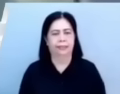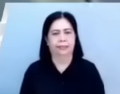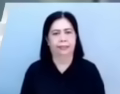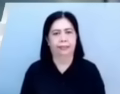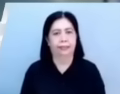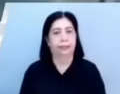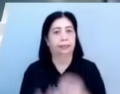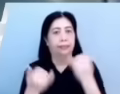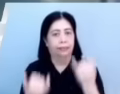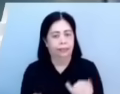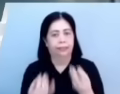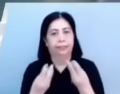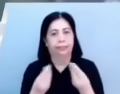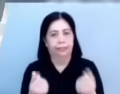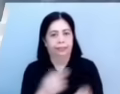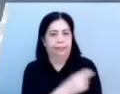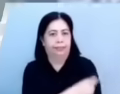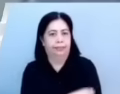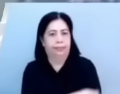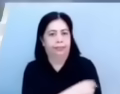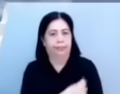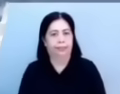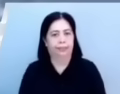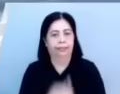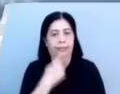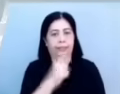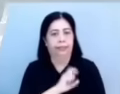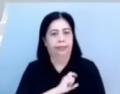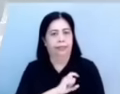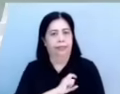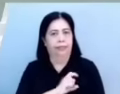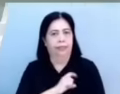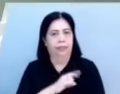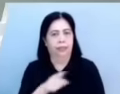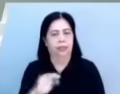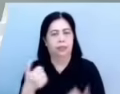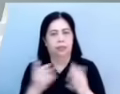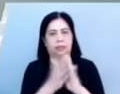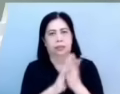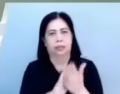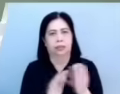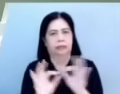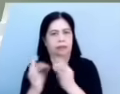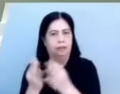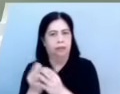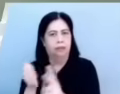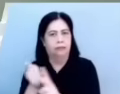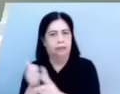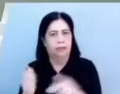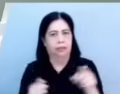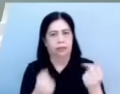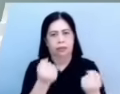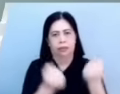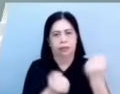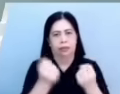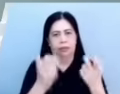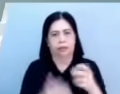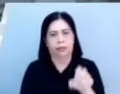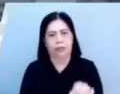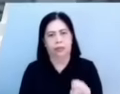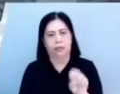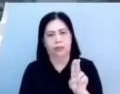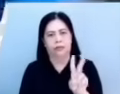sila nagpapagaling sa ospital. Ayon sa pulisya, nagkaareglo na ang pamilya ng mga biktima at driver ng SUV.